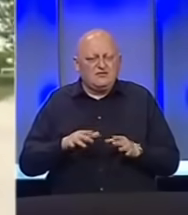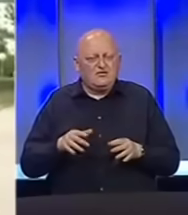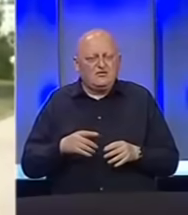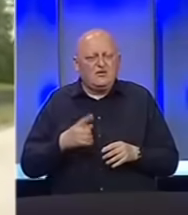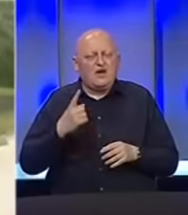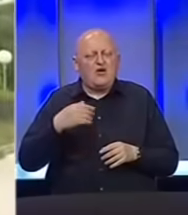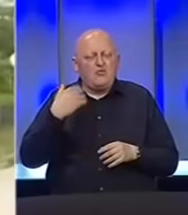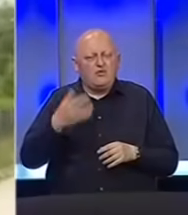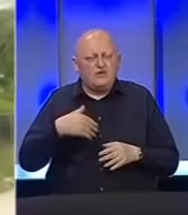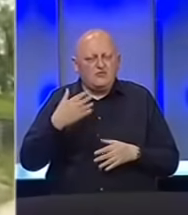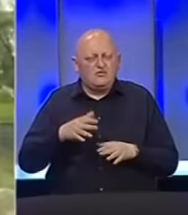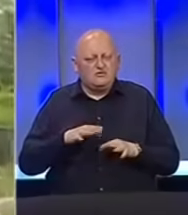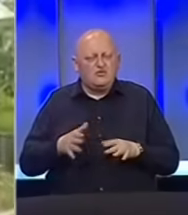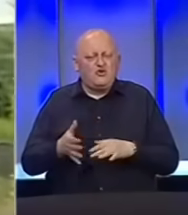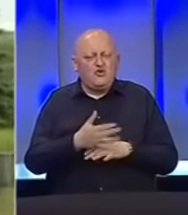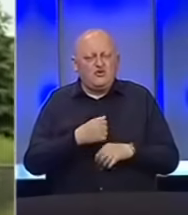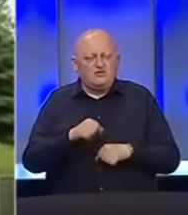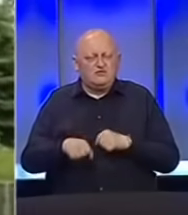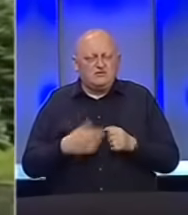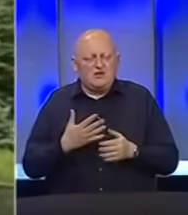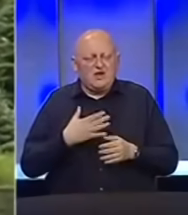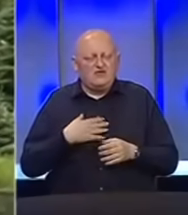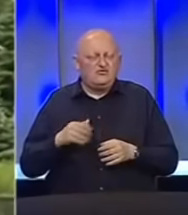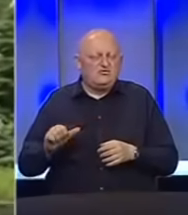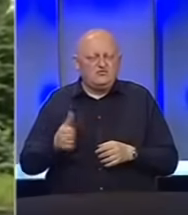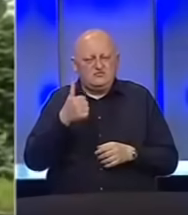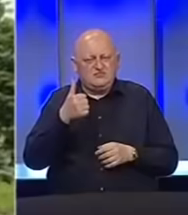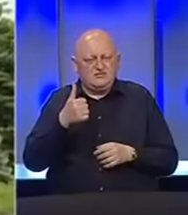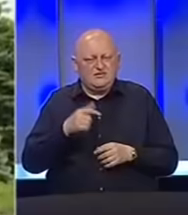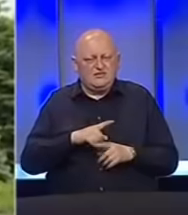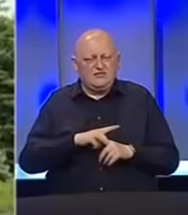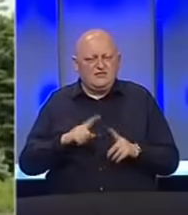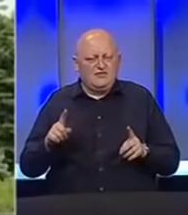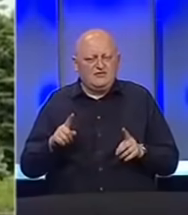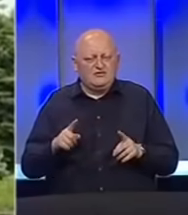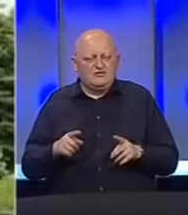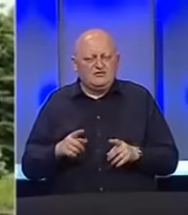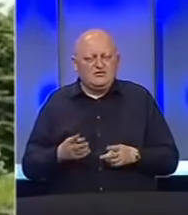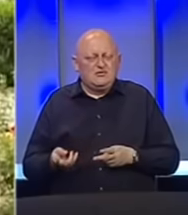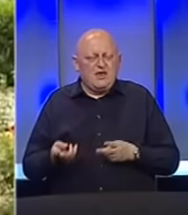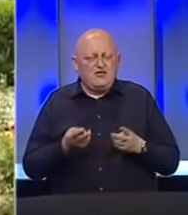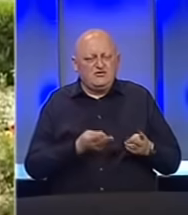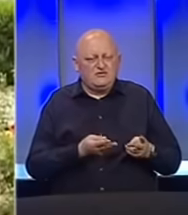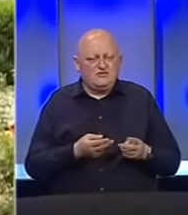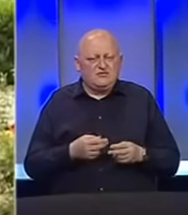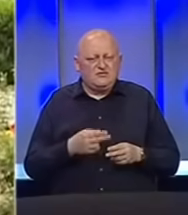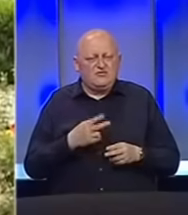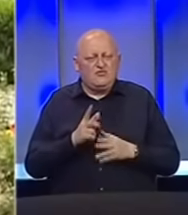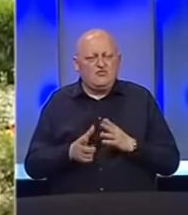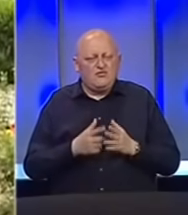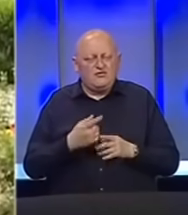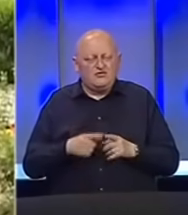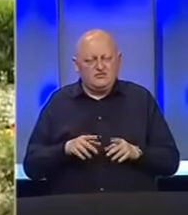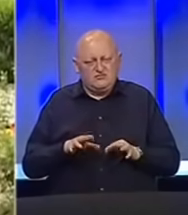ako Bog da i nakon pandemije ću koristiti biciklo kao svoj primarni kao svoju primarnu vrstu prijevoza. U vrijeme kada je